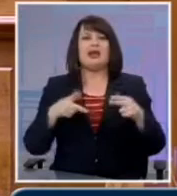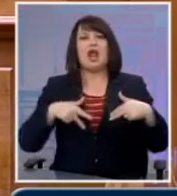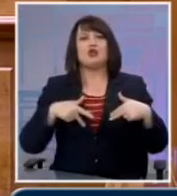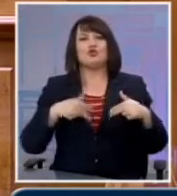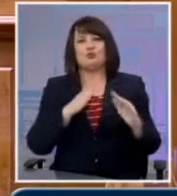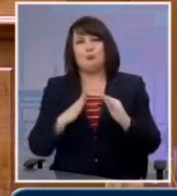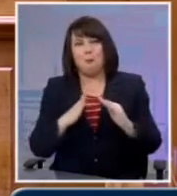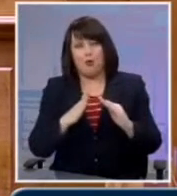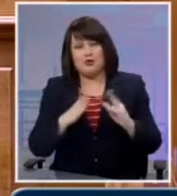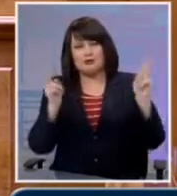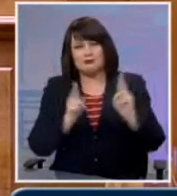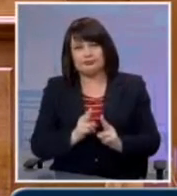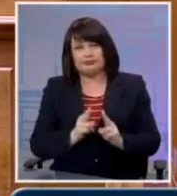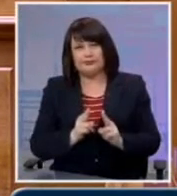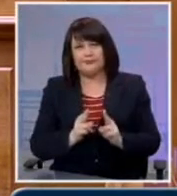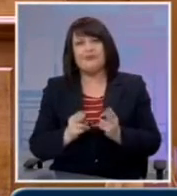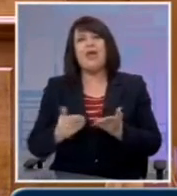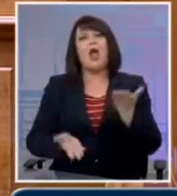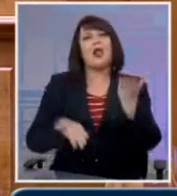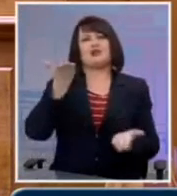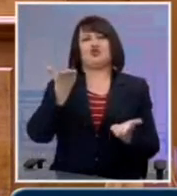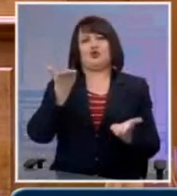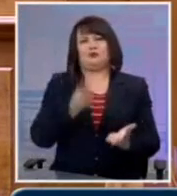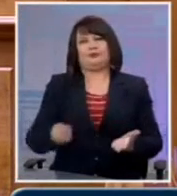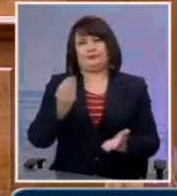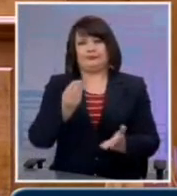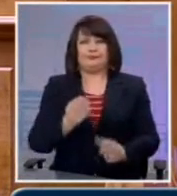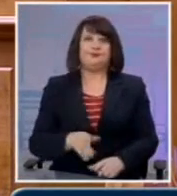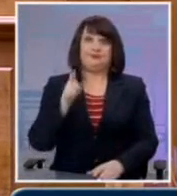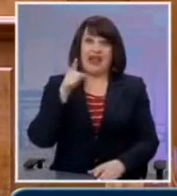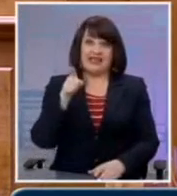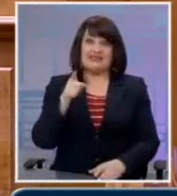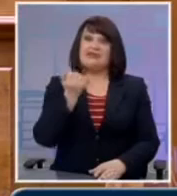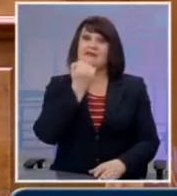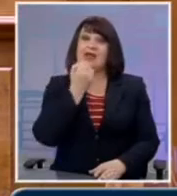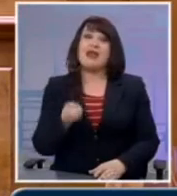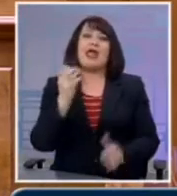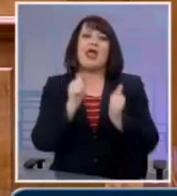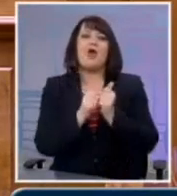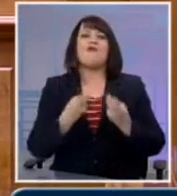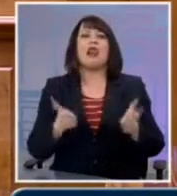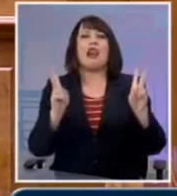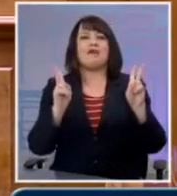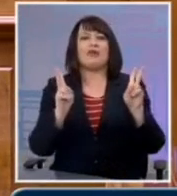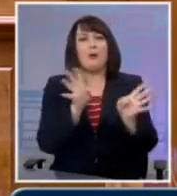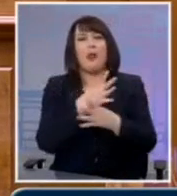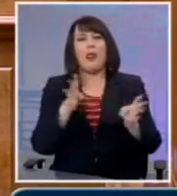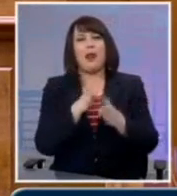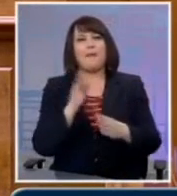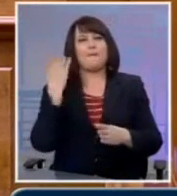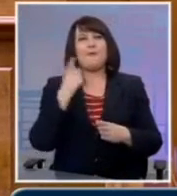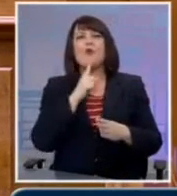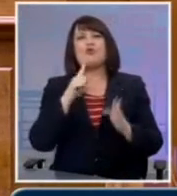περαιτέρω αύξηση των ανισοτήτων. Η διολίσθησή σας σε ένα νεοφιλελεύθερο λαϊκισμό της δεκαετίας του 80